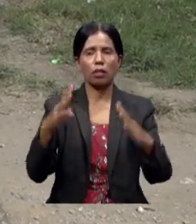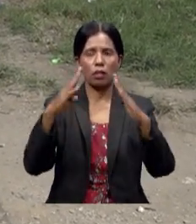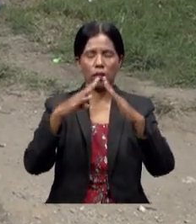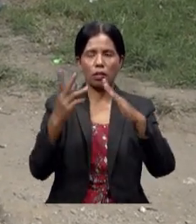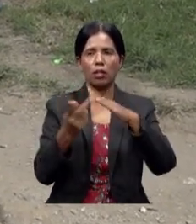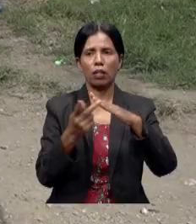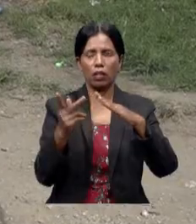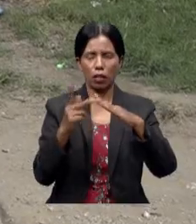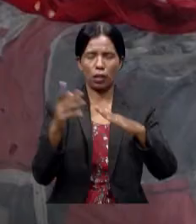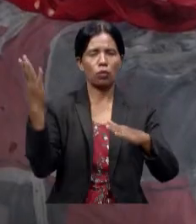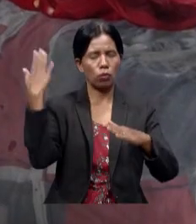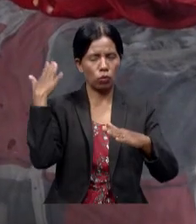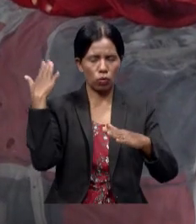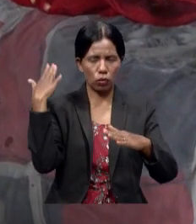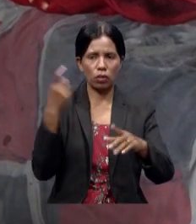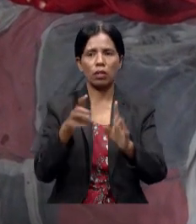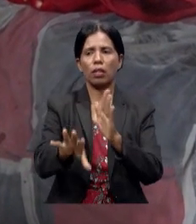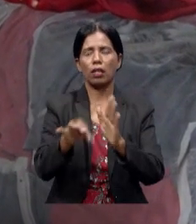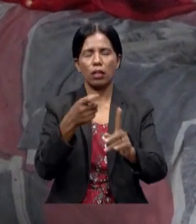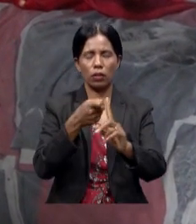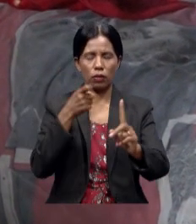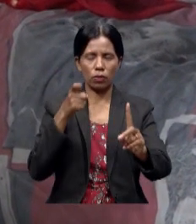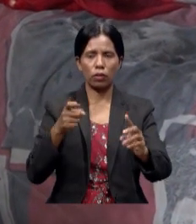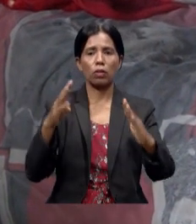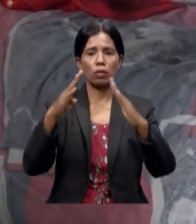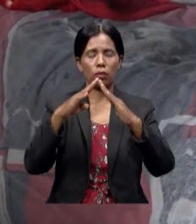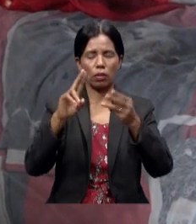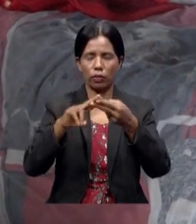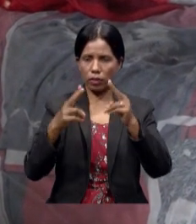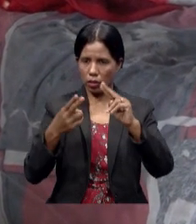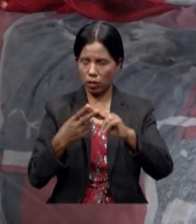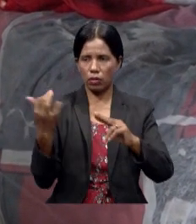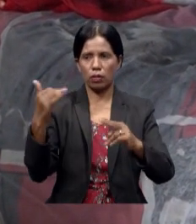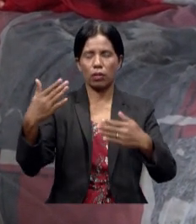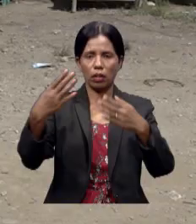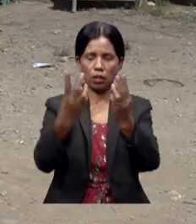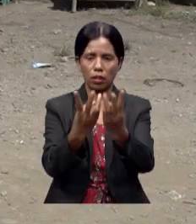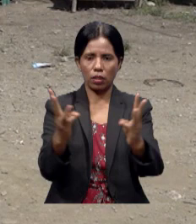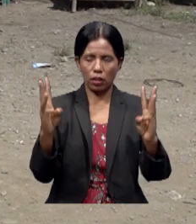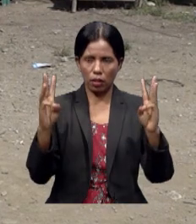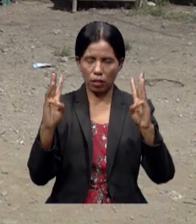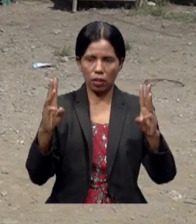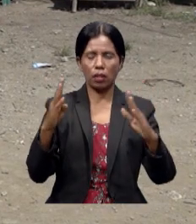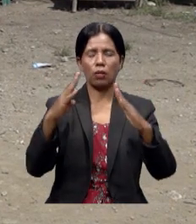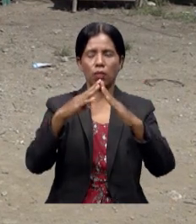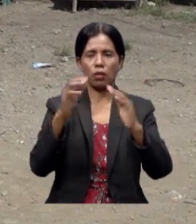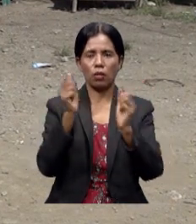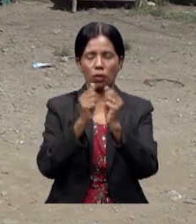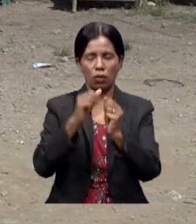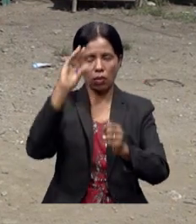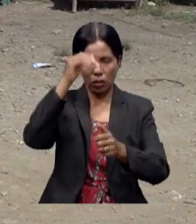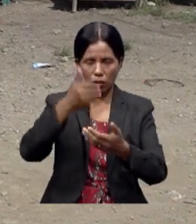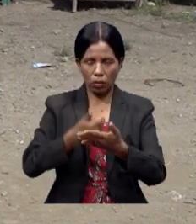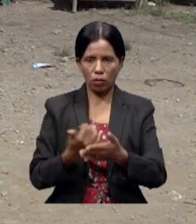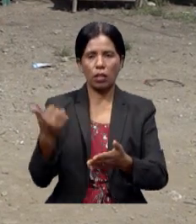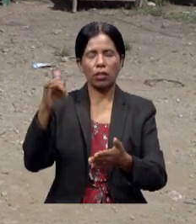kalen usado nebe nye hetan husi vizinho sira, hodi didin netik ni uma atunye ho nye oang sira, bele